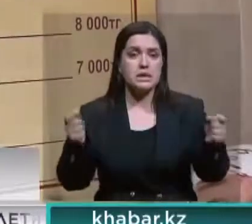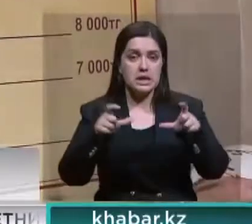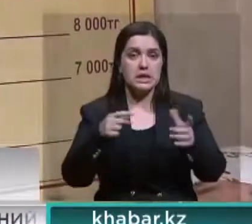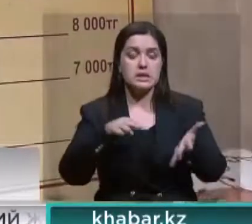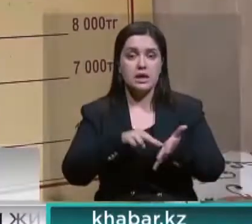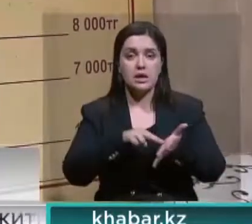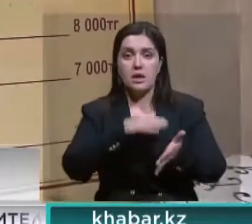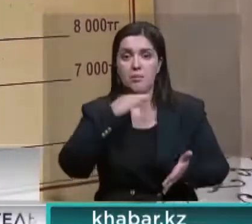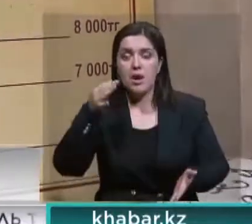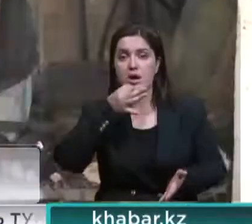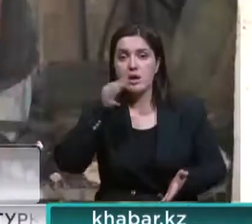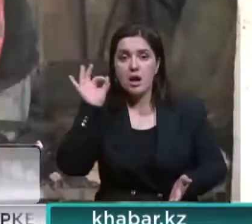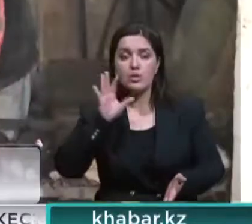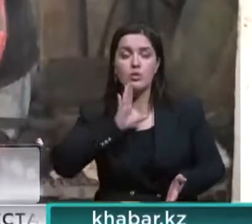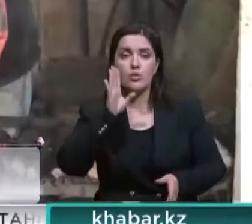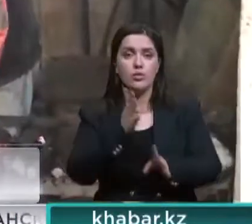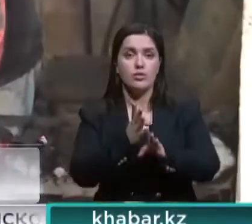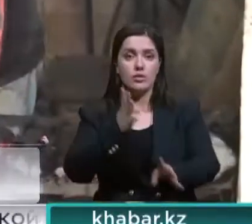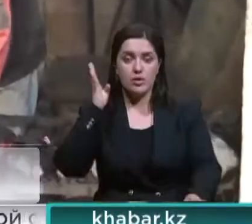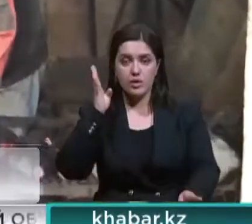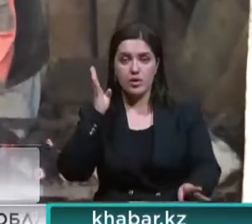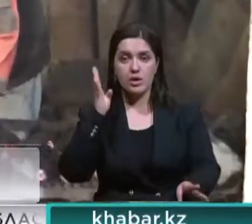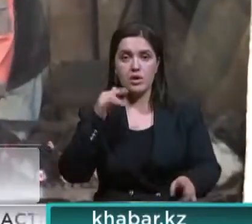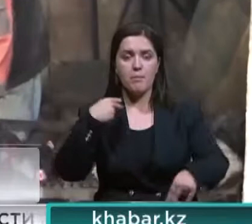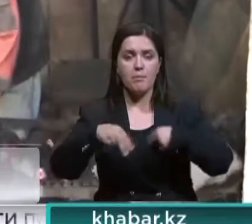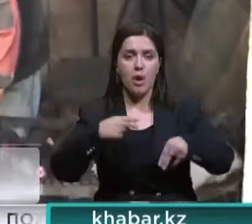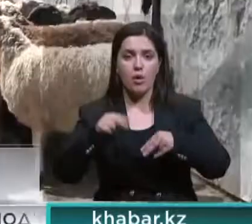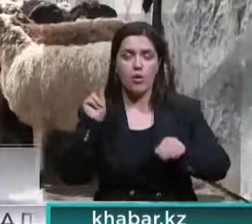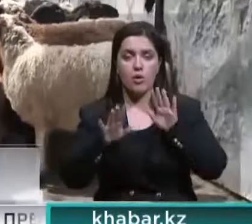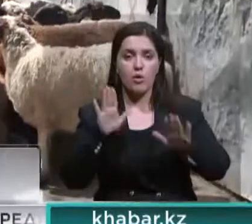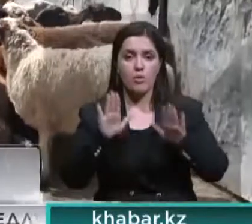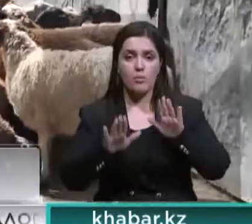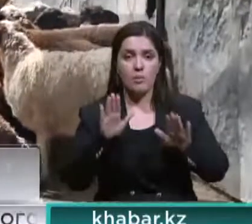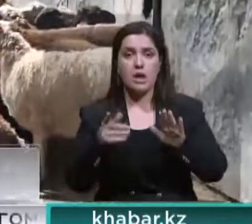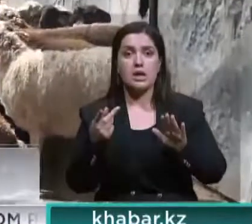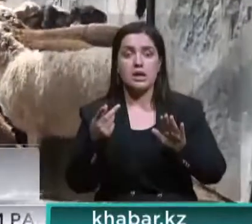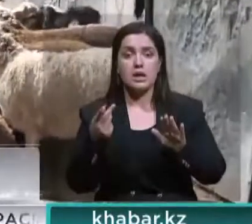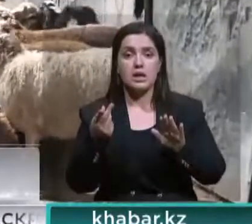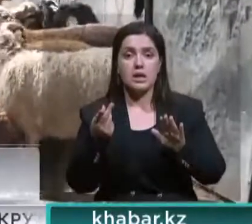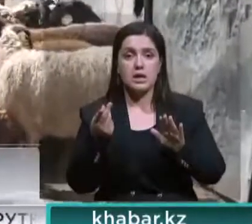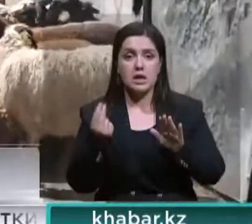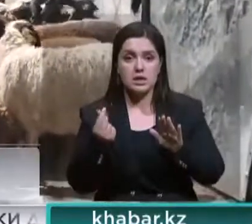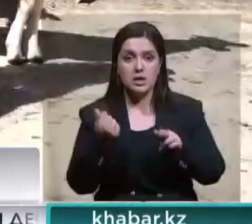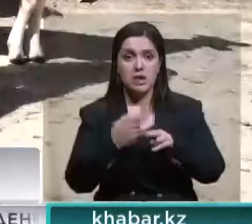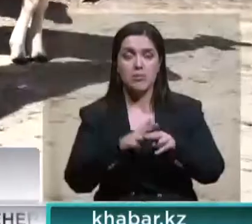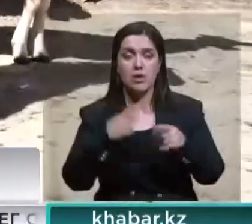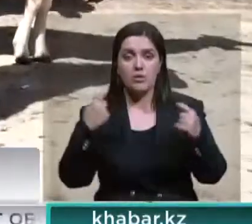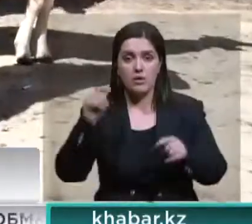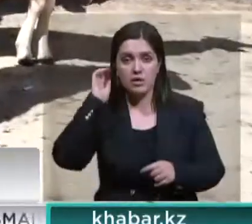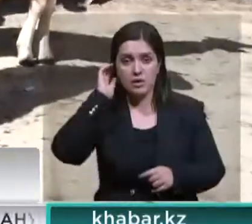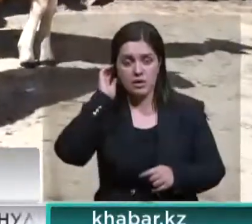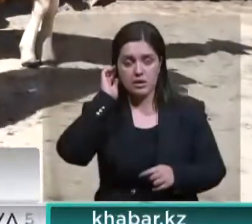с раннего утра здесь уже выстраиваются очереди из покупателей. В ассортименте на продажу скот из Уральска, Актобе и